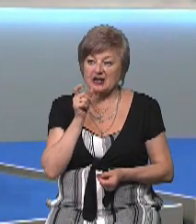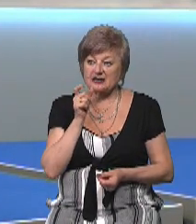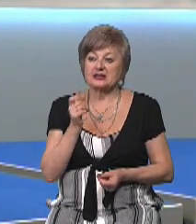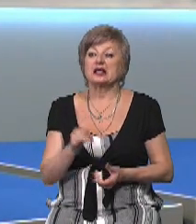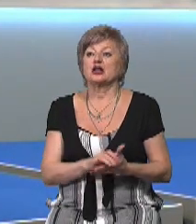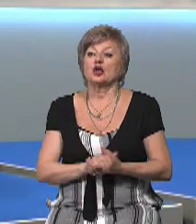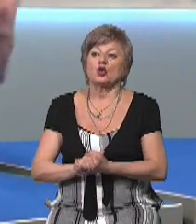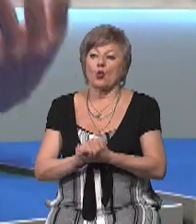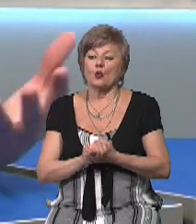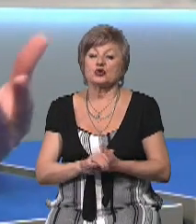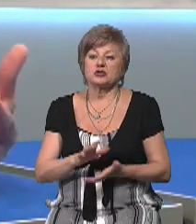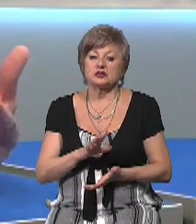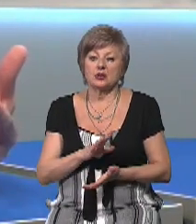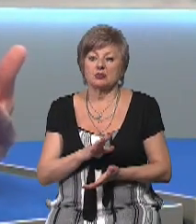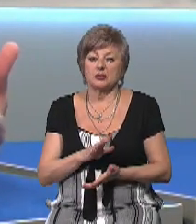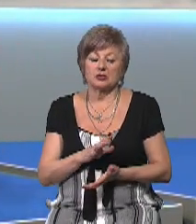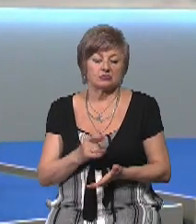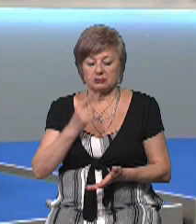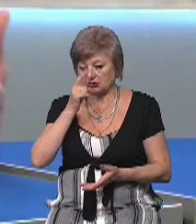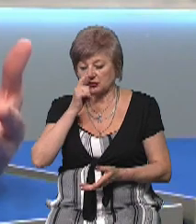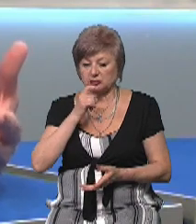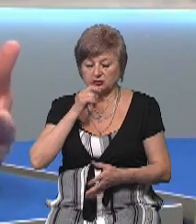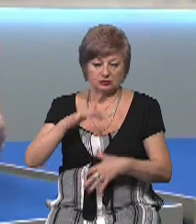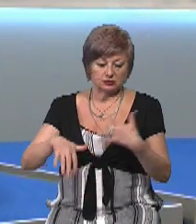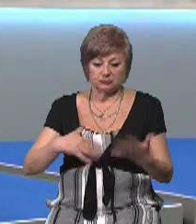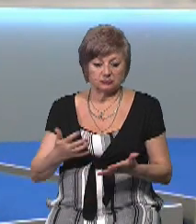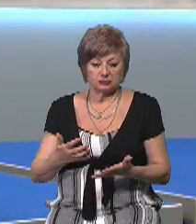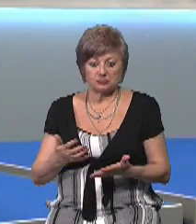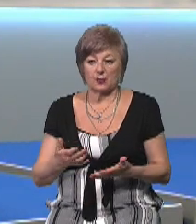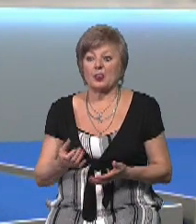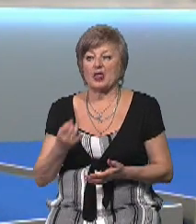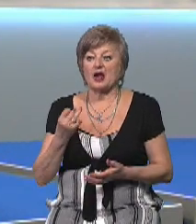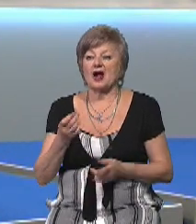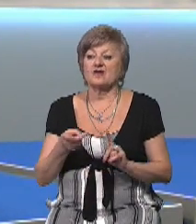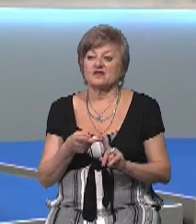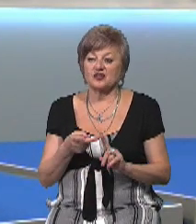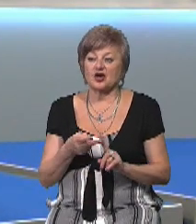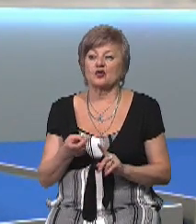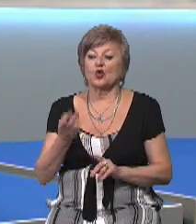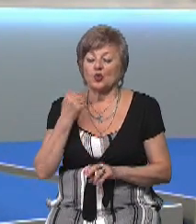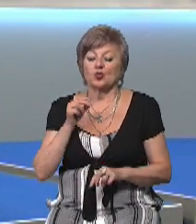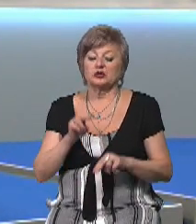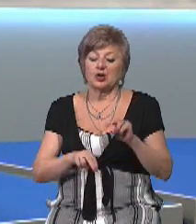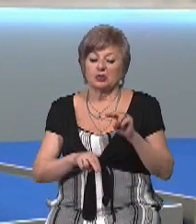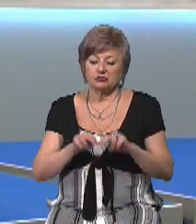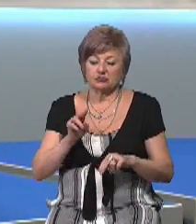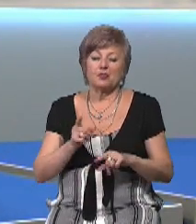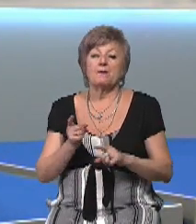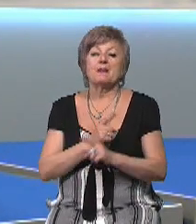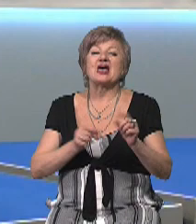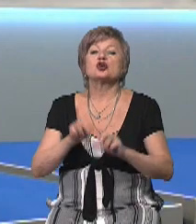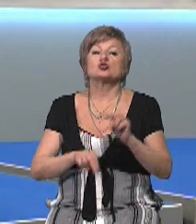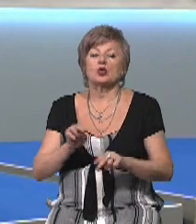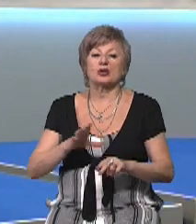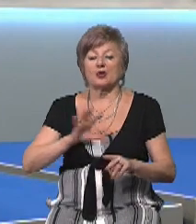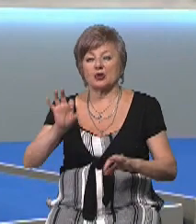суспільство було в такій турбулентності. А друге розвінчування – це під час перебудови гласності, знову ж таки,